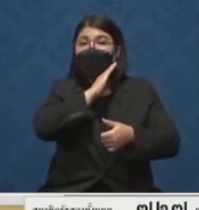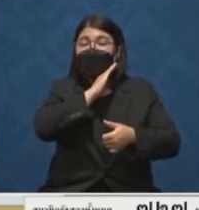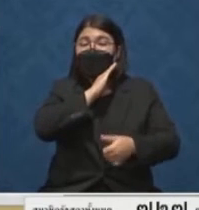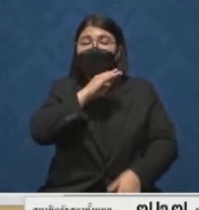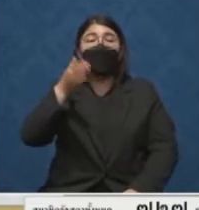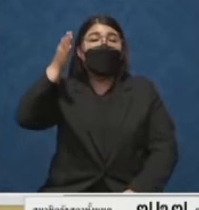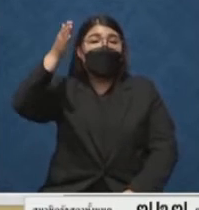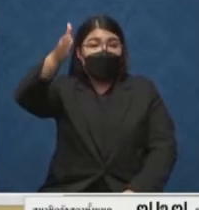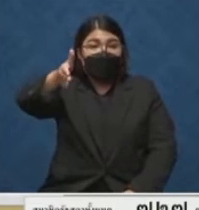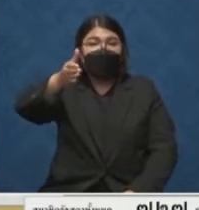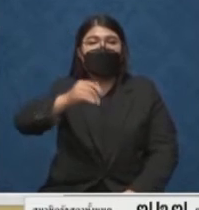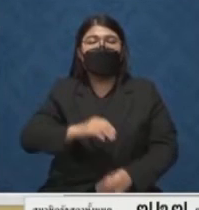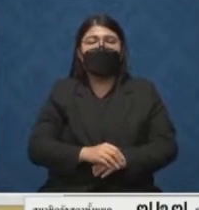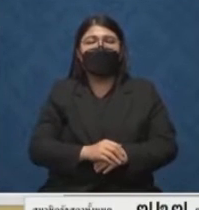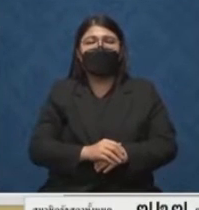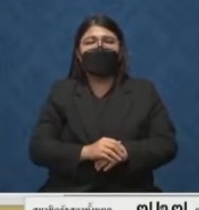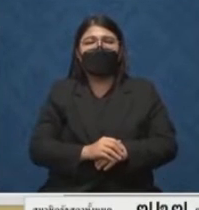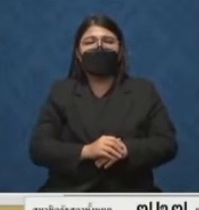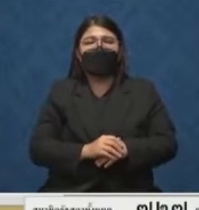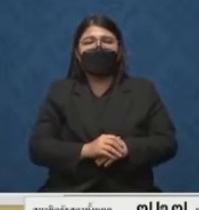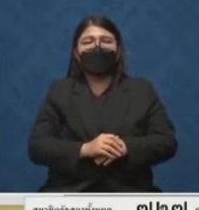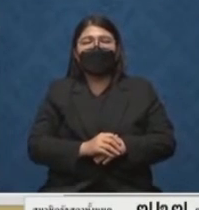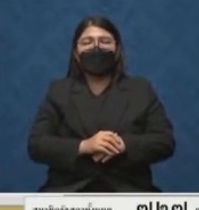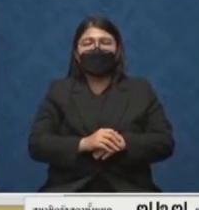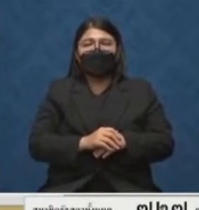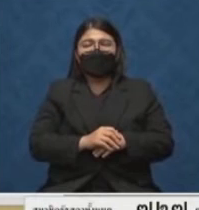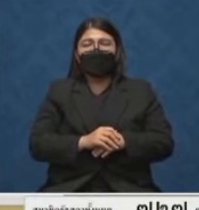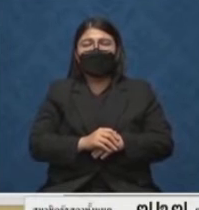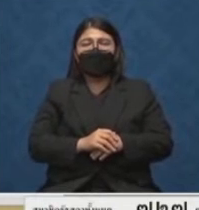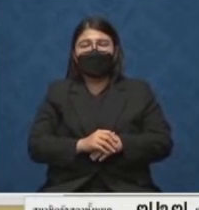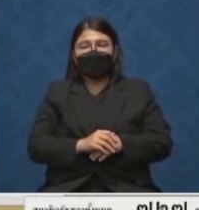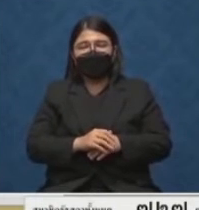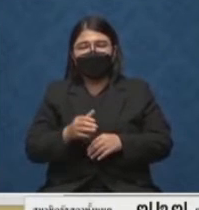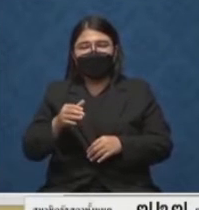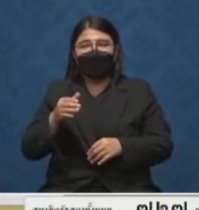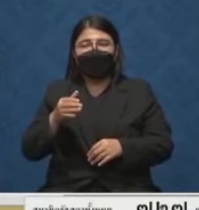อยู่ในสภแมือง